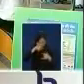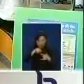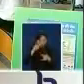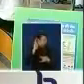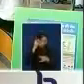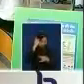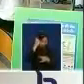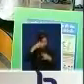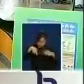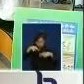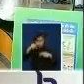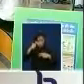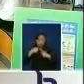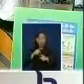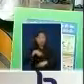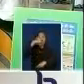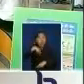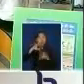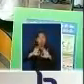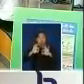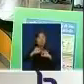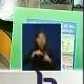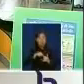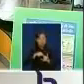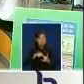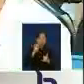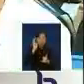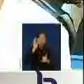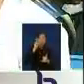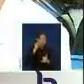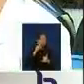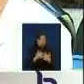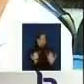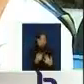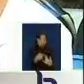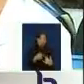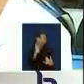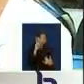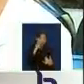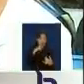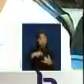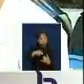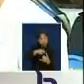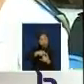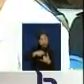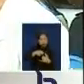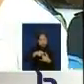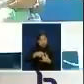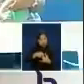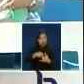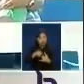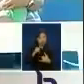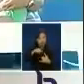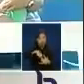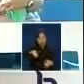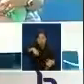ว่าคนไทยเรากินเนี่ยบางครั้งแม่ป้อนลูกแล้วก็ชิมเข้าปากตัวเองเนี่ยนะคะมันก็จะส่งเชื้อไปมาได้ก็ไม่ควรนะคะก็ใช้ช้อนกลาง เด็กวัยไหน